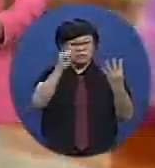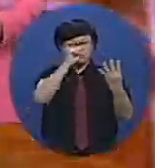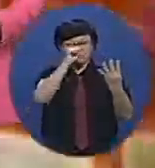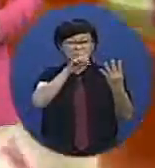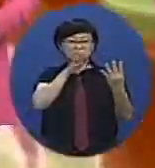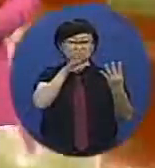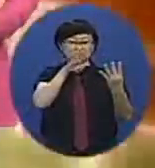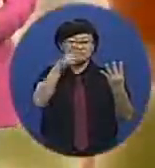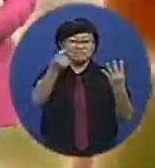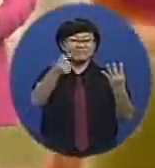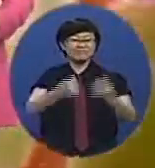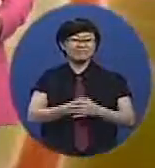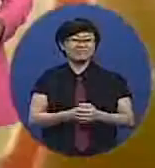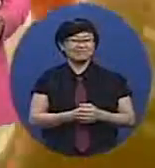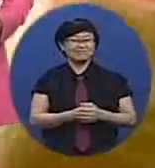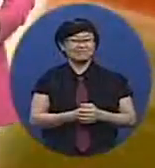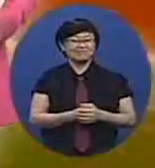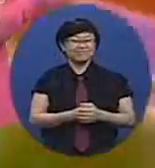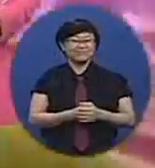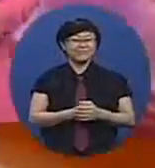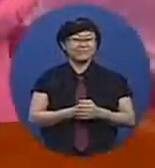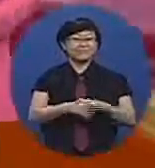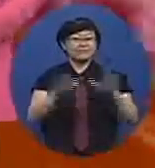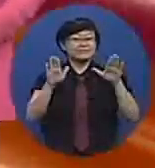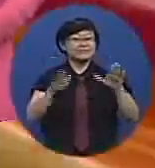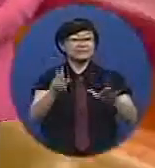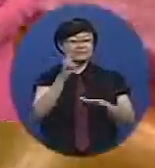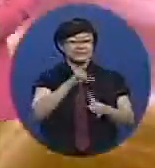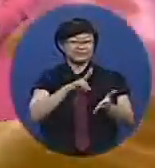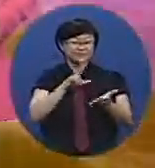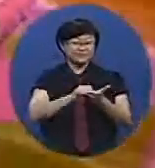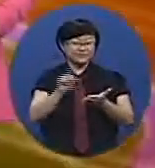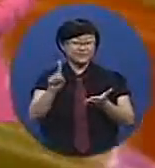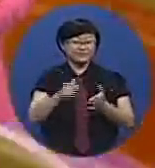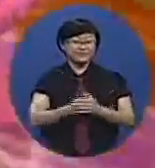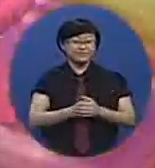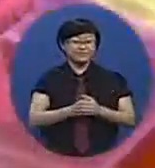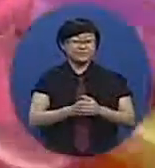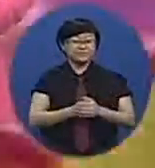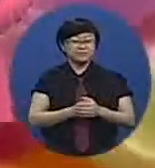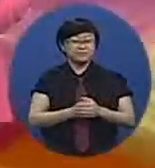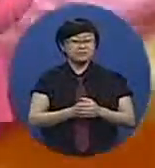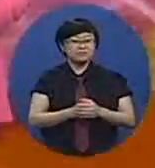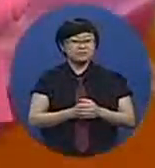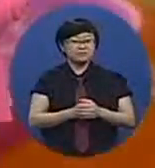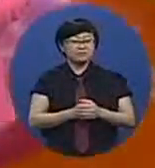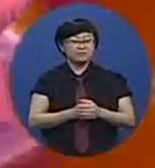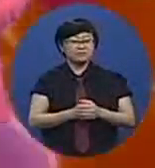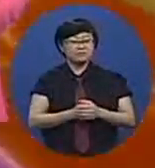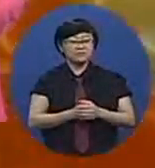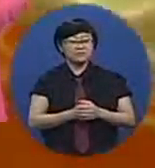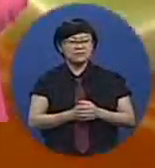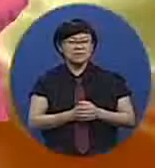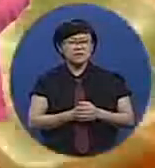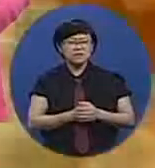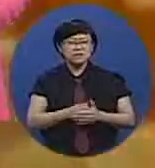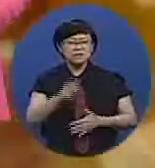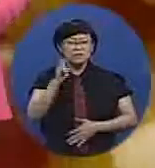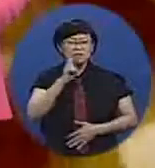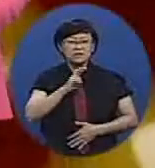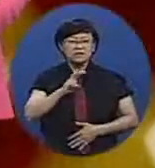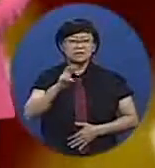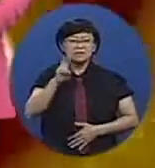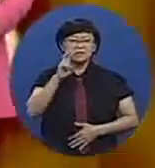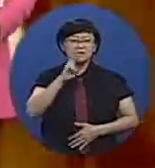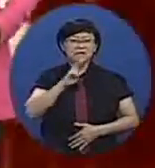기가 막히게 좋네요. 오늘 어떤 노래 불러주시겠어요? 일소 일소 일로 일론데요. 네. 아유. 기대 좀